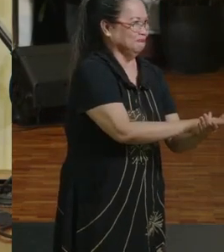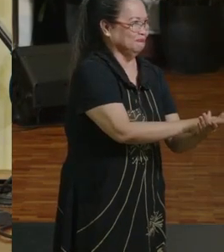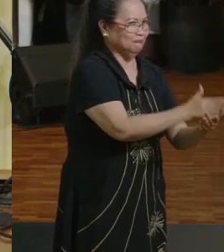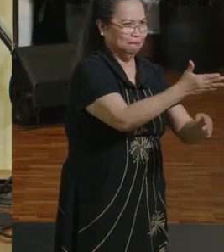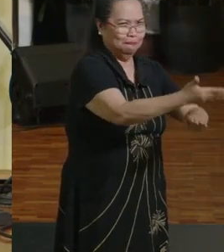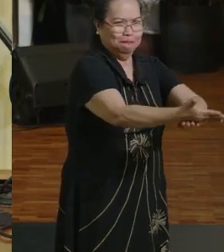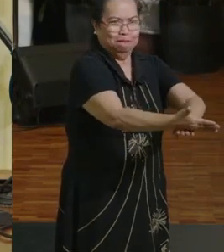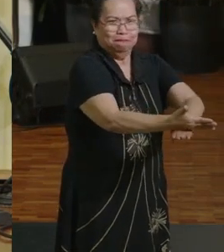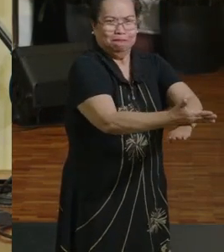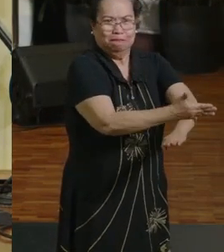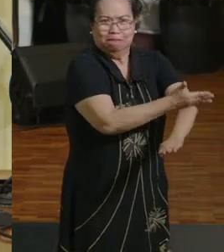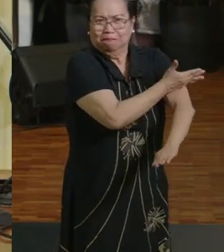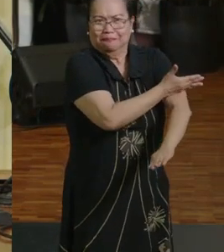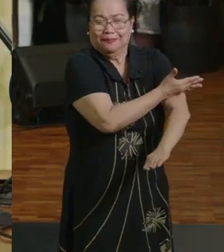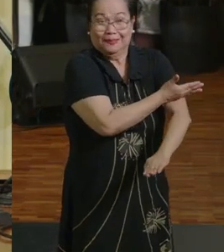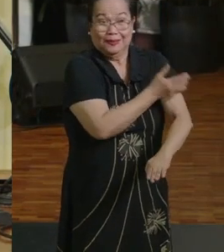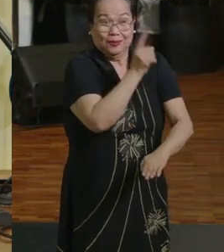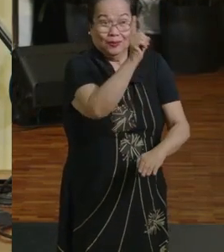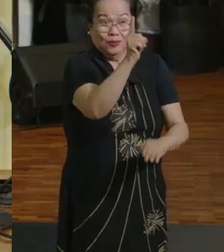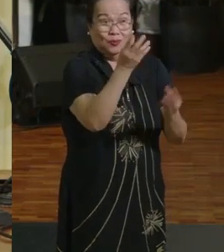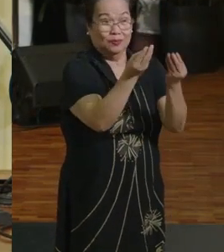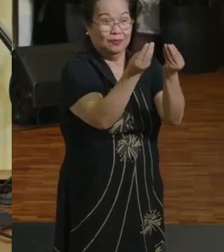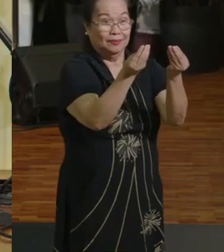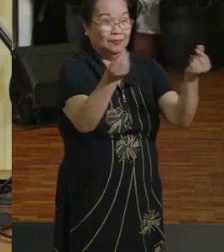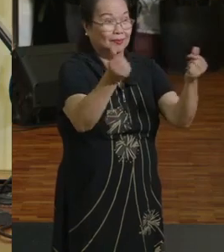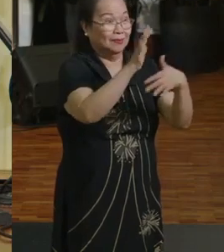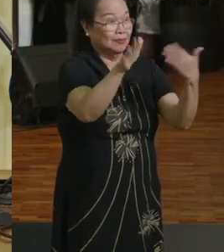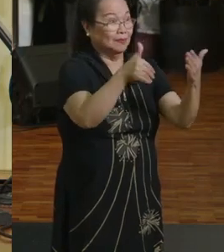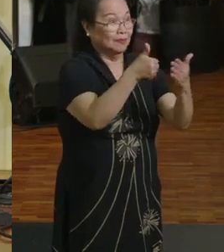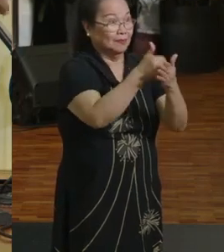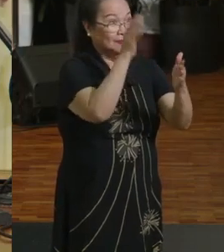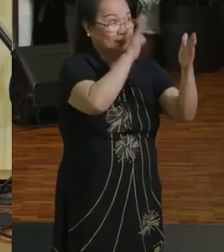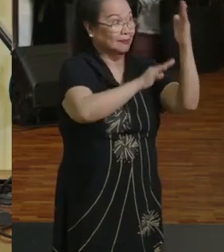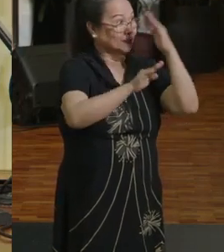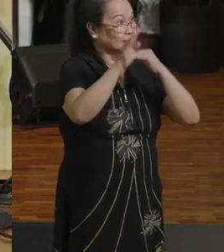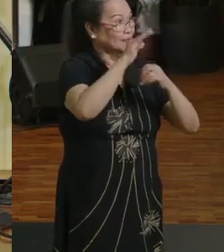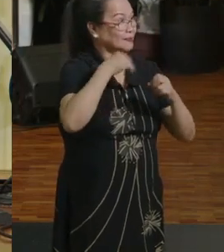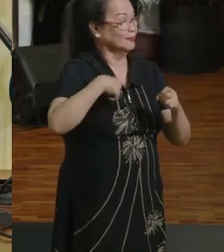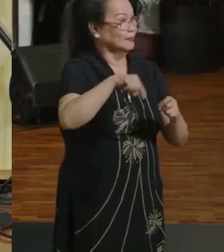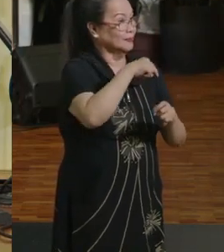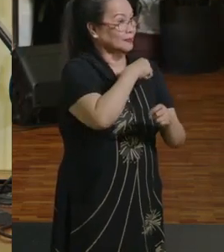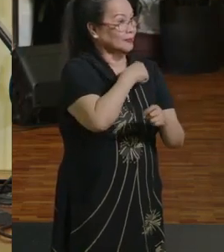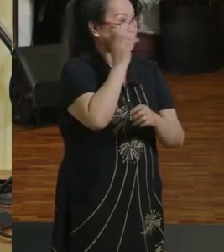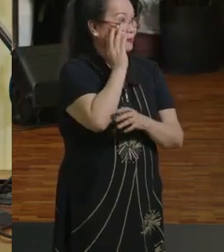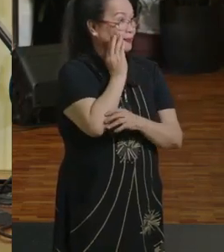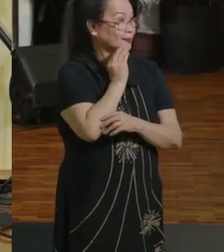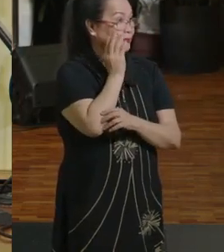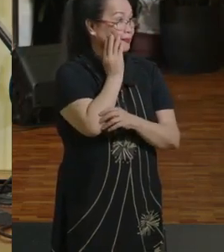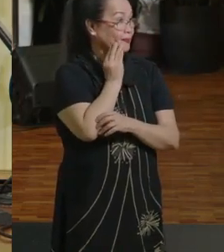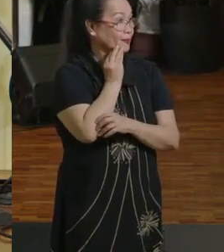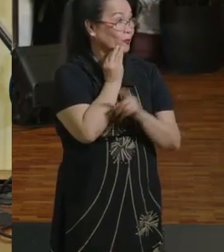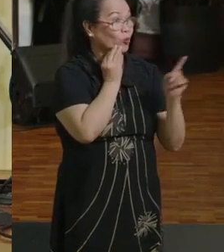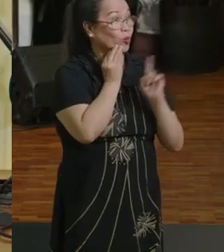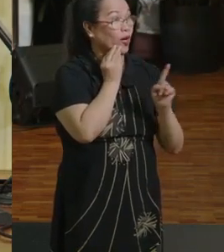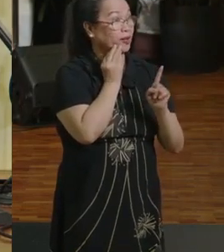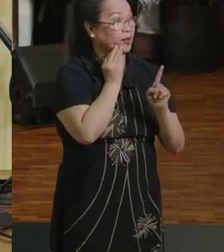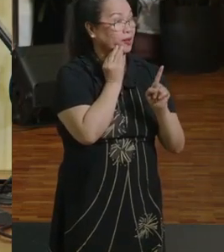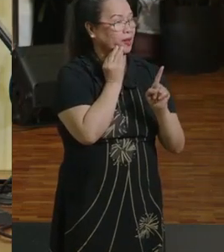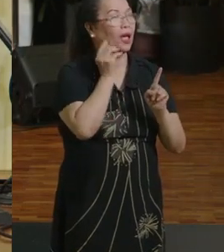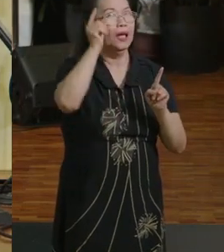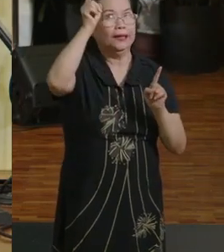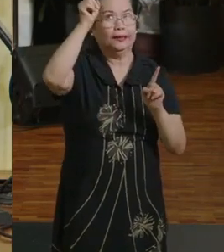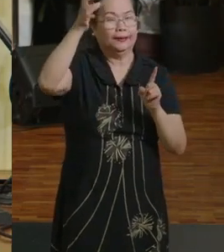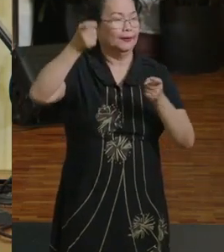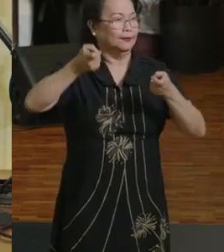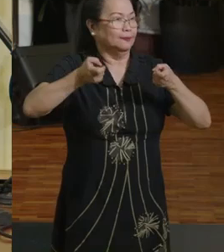Ang tanging lunas lang sa lahat ng kaguluhan na ating dinadanas ay ang